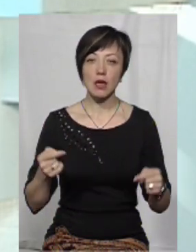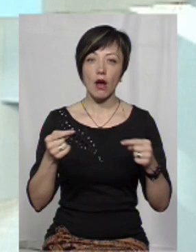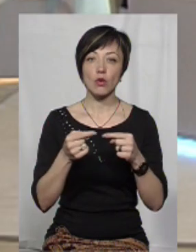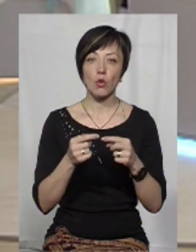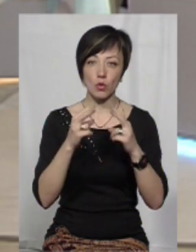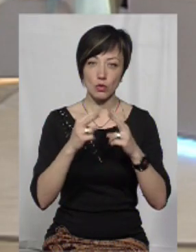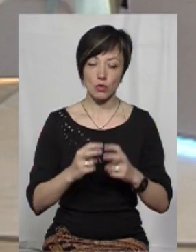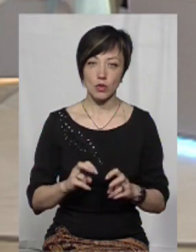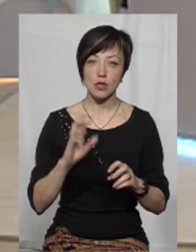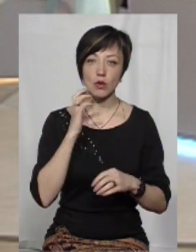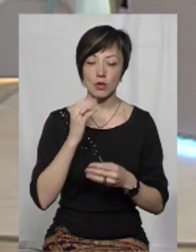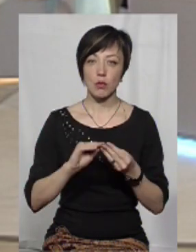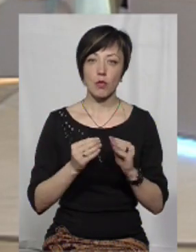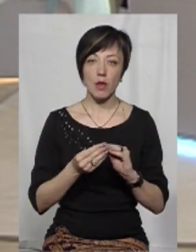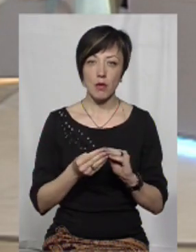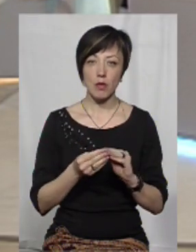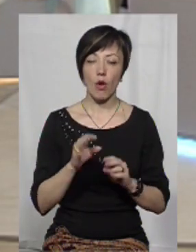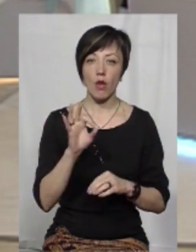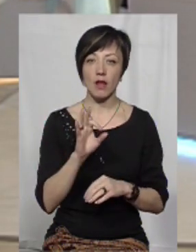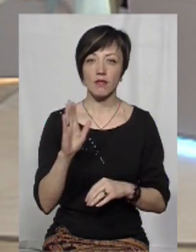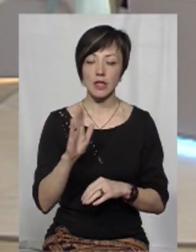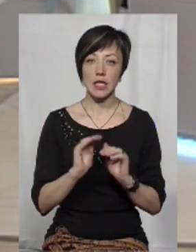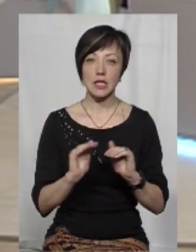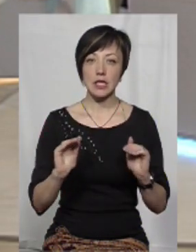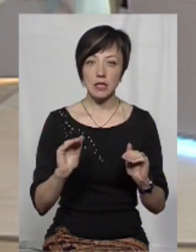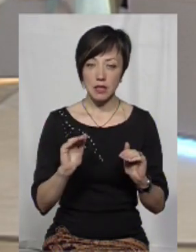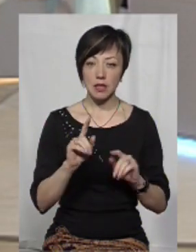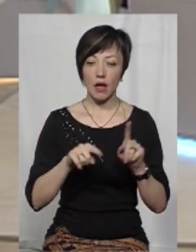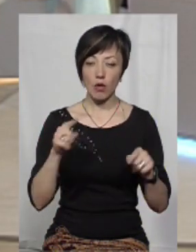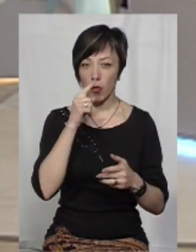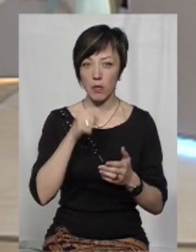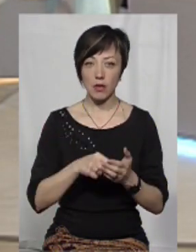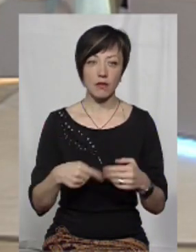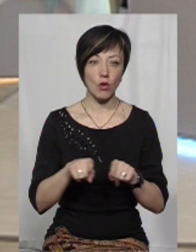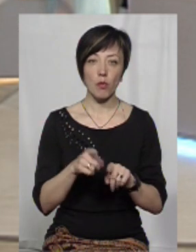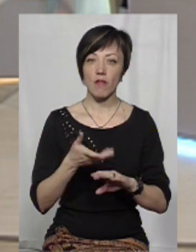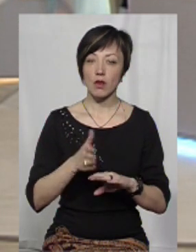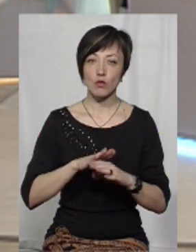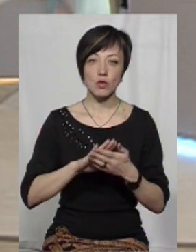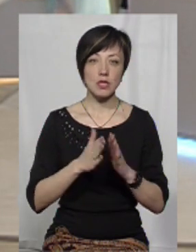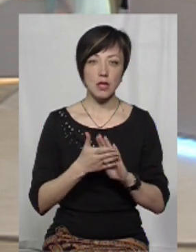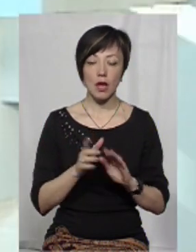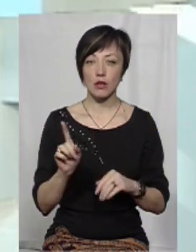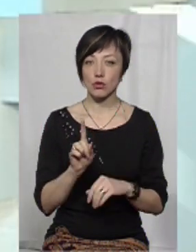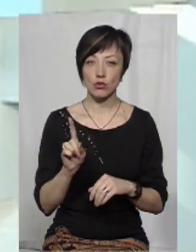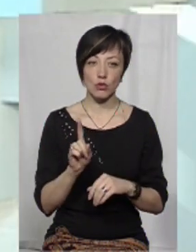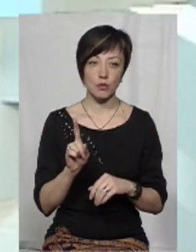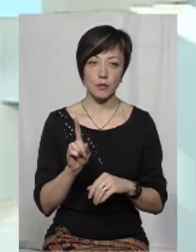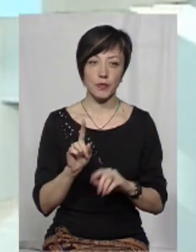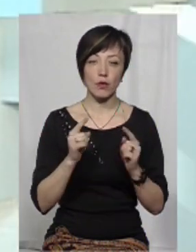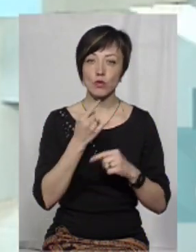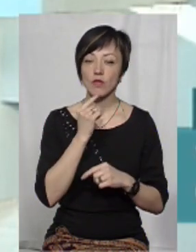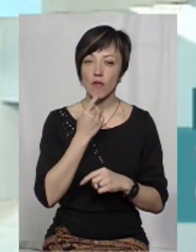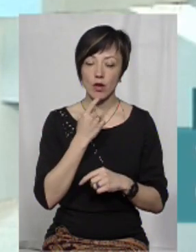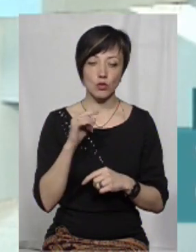насправді. Дуже серйозна проблема, тобто до Олени Валентинівни діти наразі деколи попадають вже в такому важкому стані, що